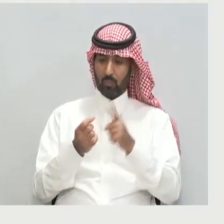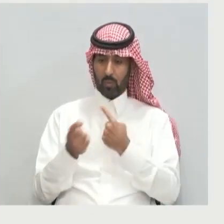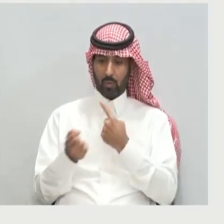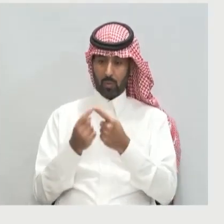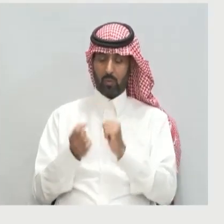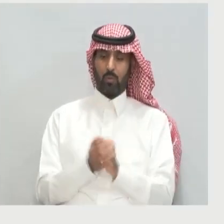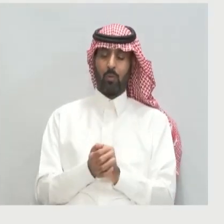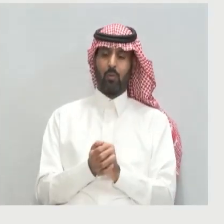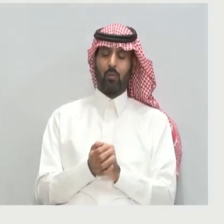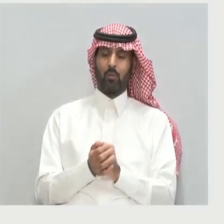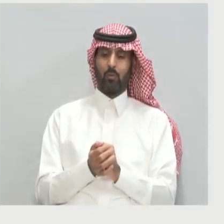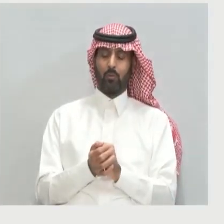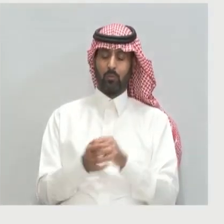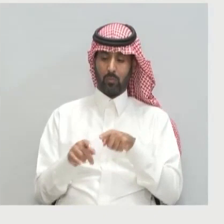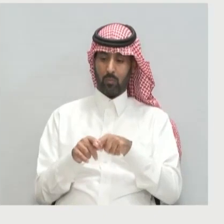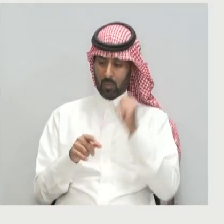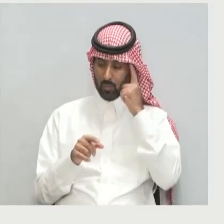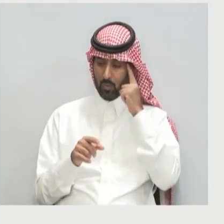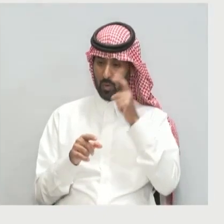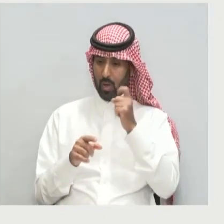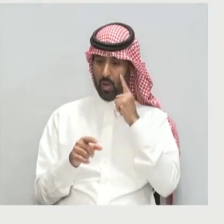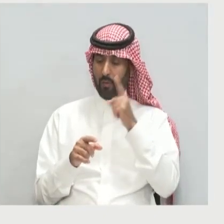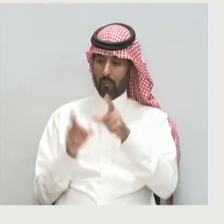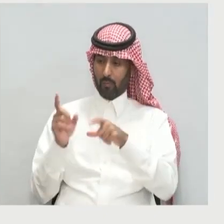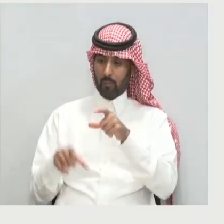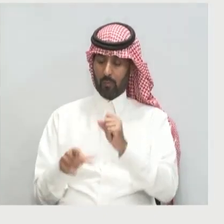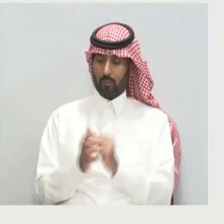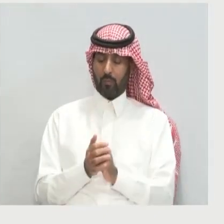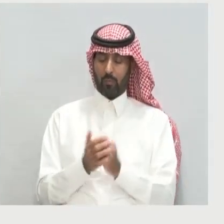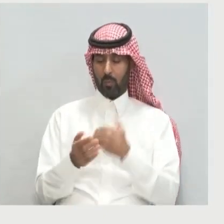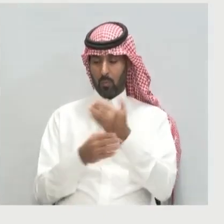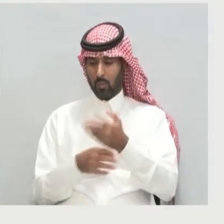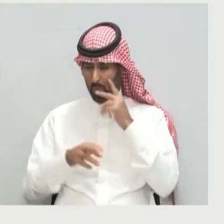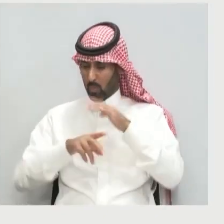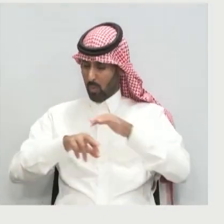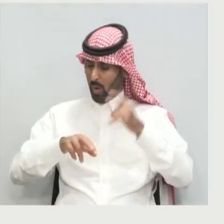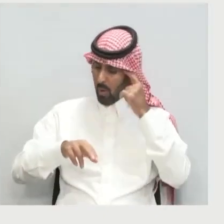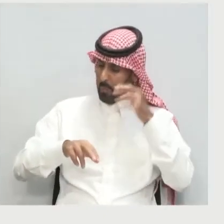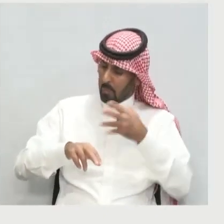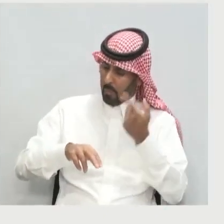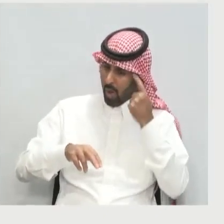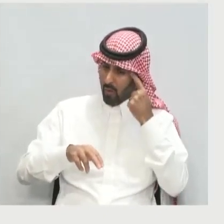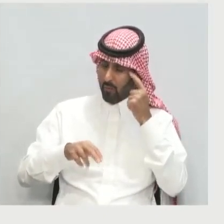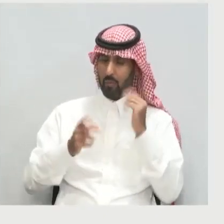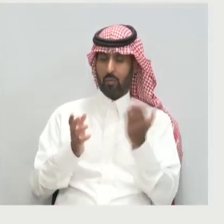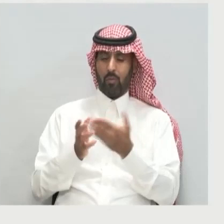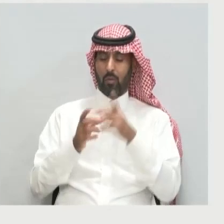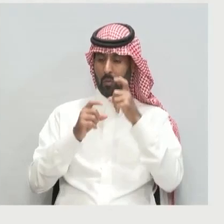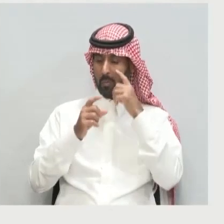معهم شخصيا فانت لا تعرف ابدا من وراء اسم المستخدم او الصوره